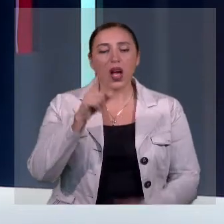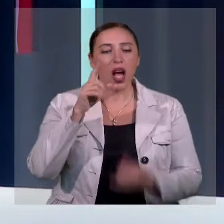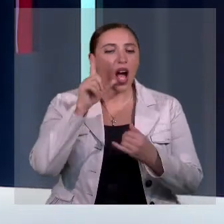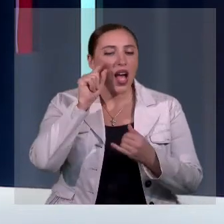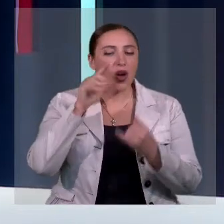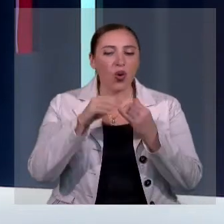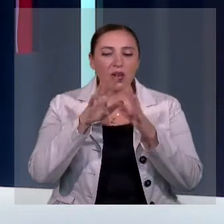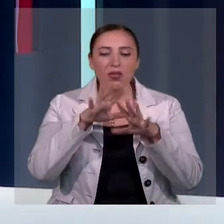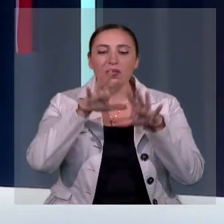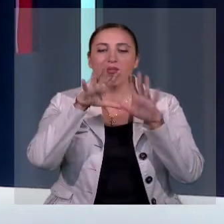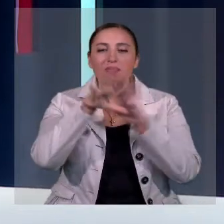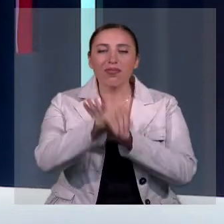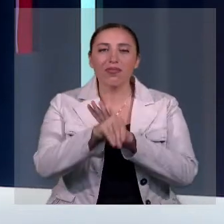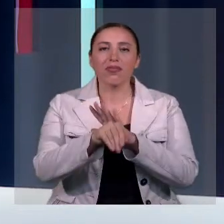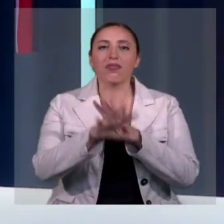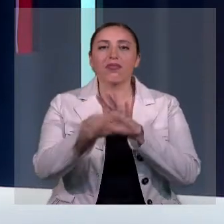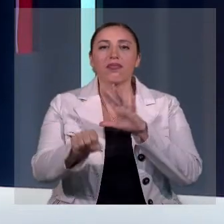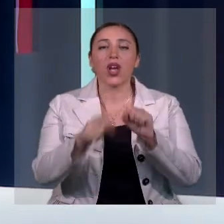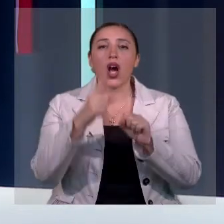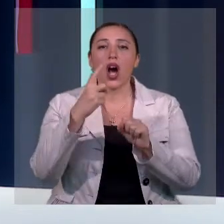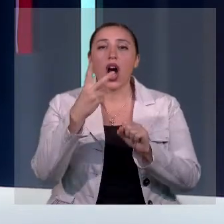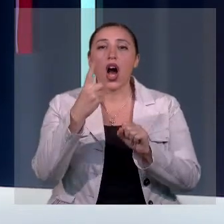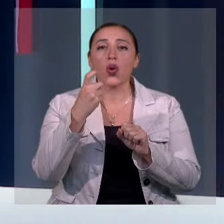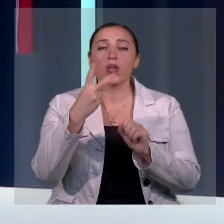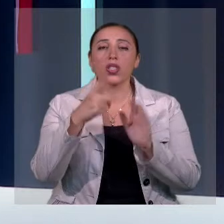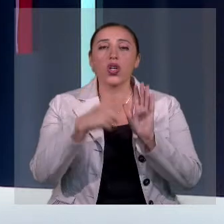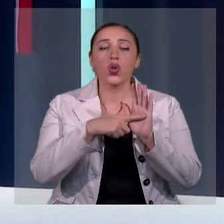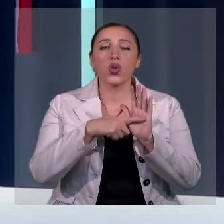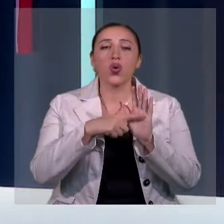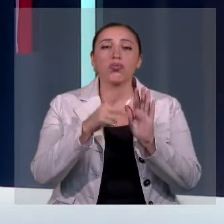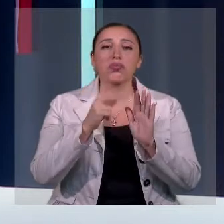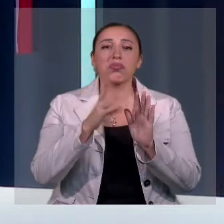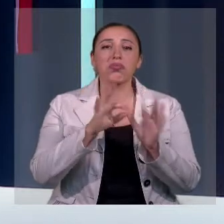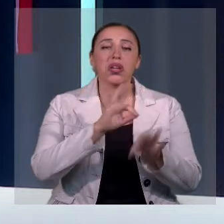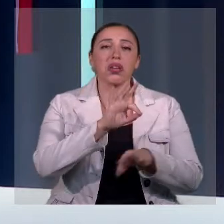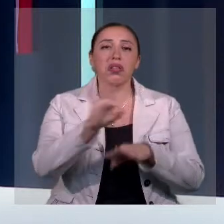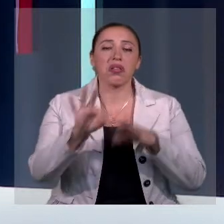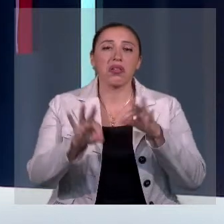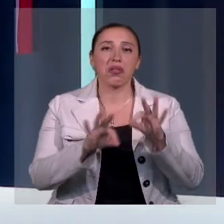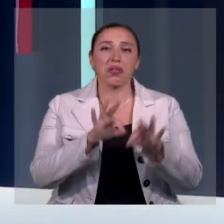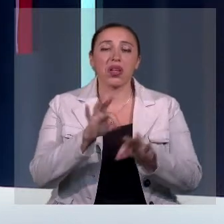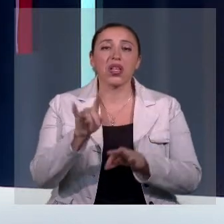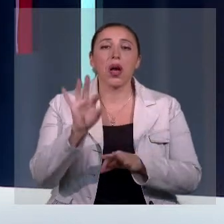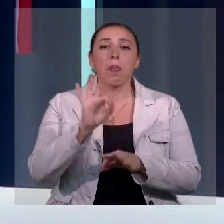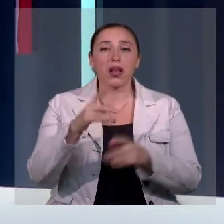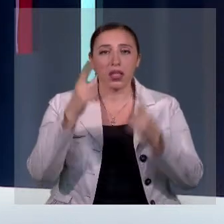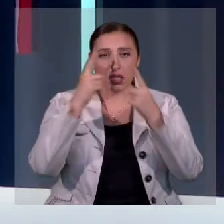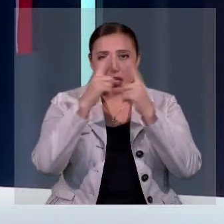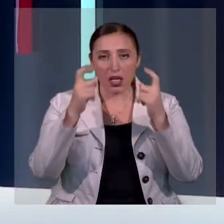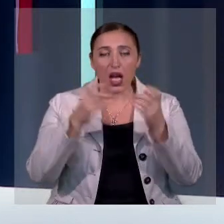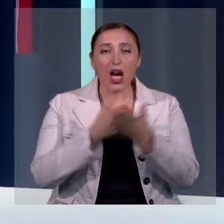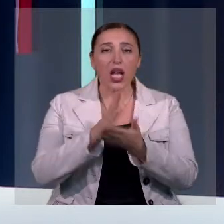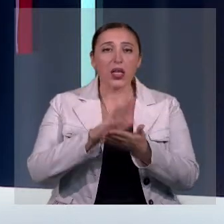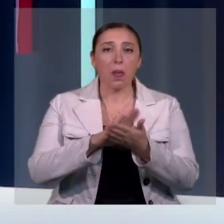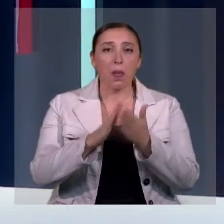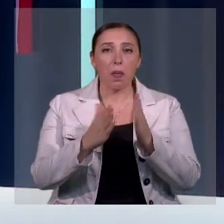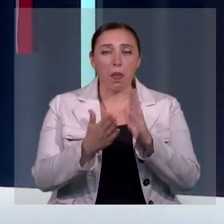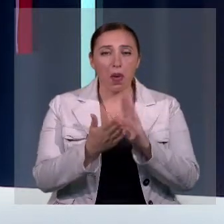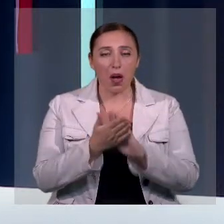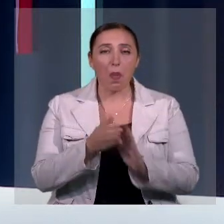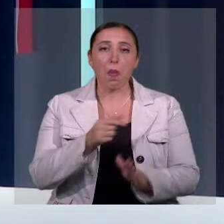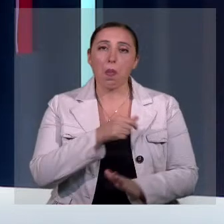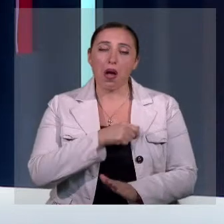է անցել Հայաստանի 127 քառակուսի կիլոմետր տարածք։ Հայտարարության հեղինակը իշխանական քաղաքացիական